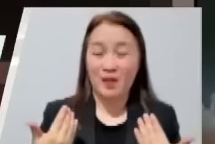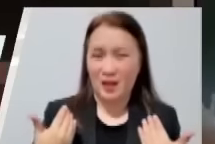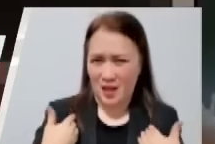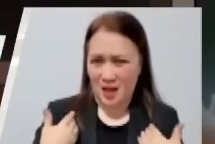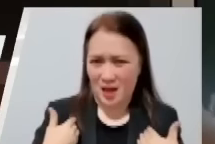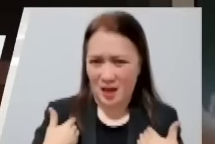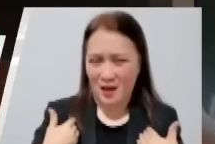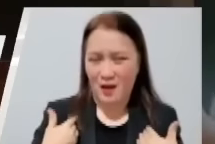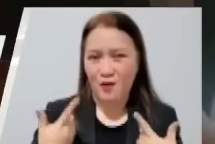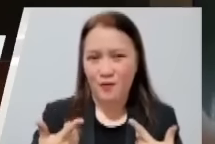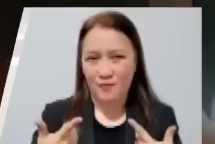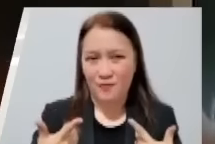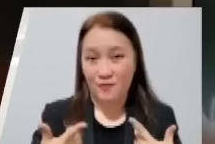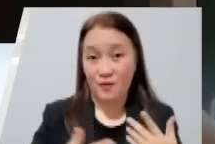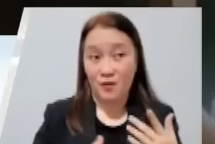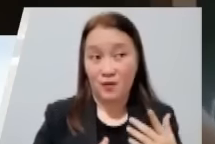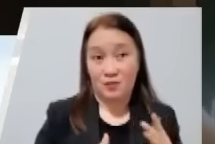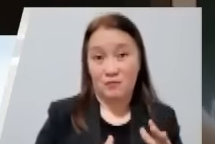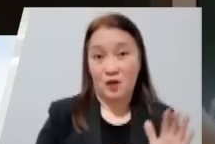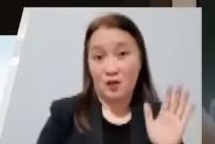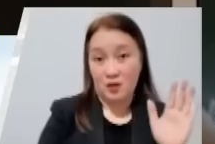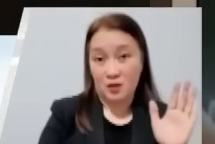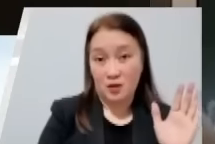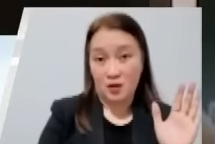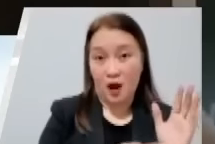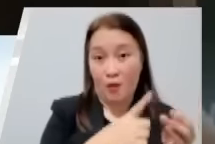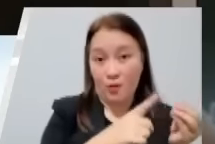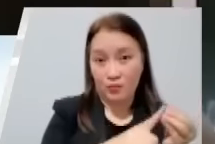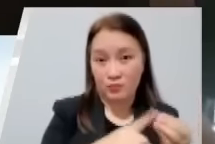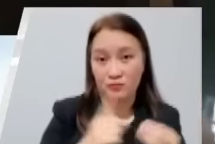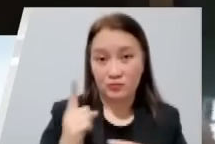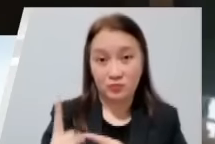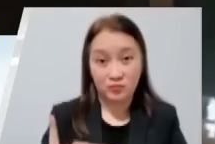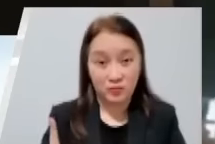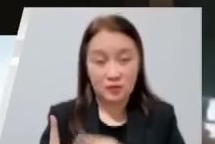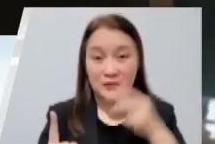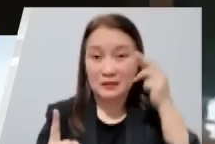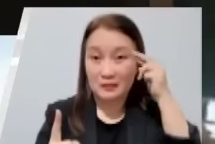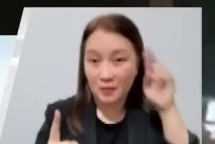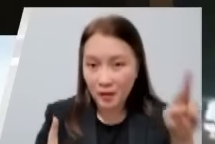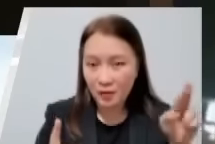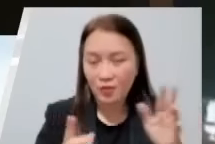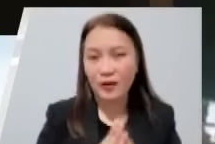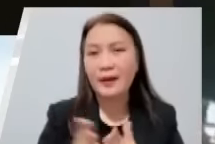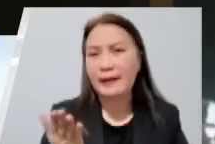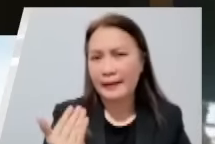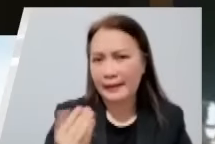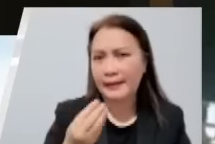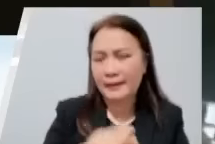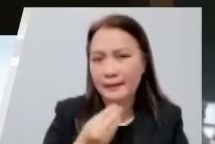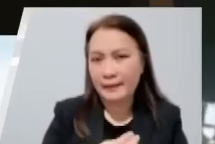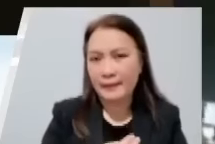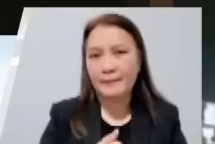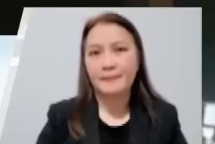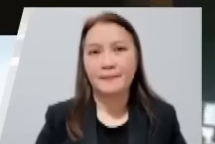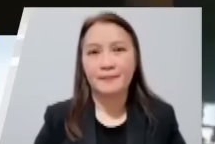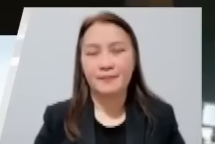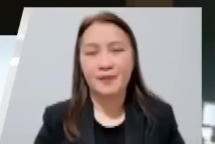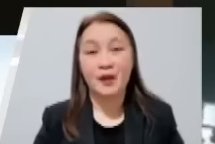ilalabas na about kay Mayor, kaya siya nang hingi. Ang suspect, tumatakbo sa pagka-mayor laban kay